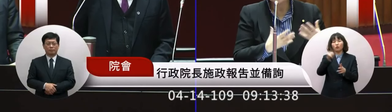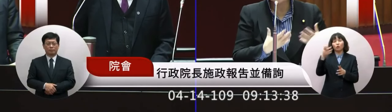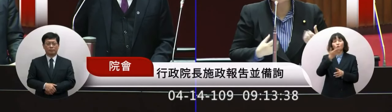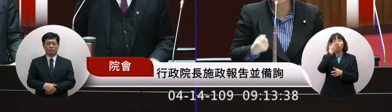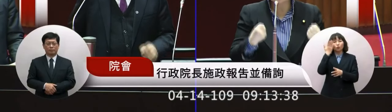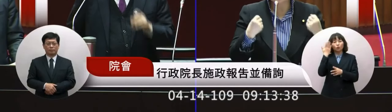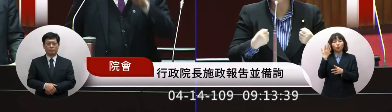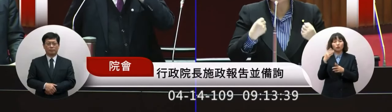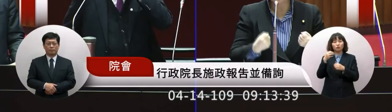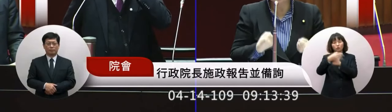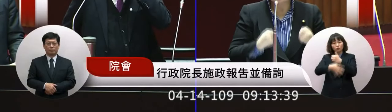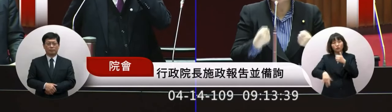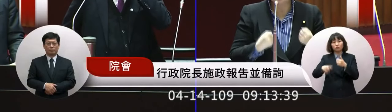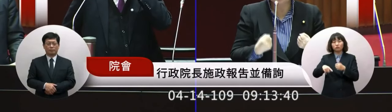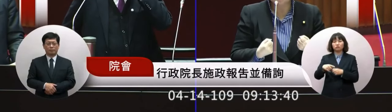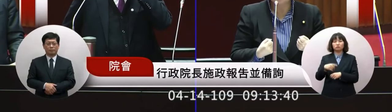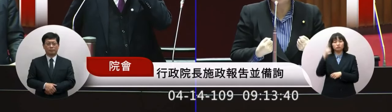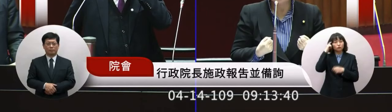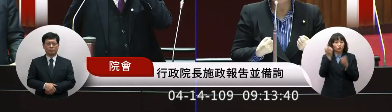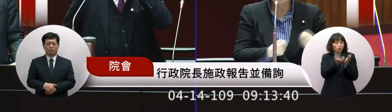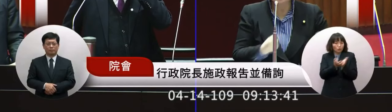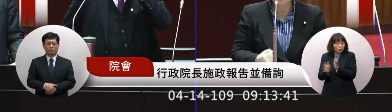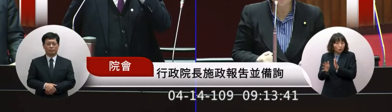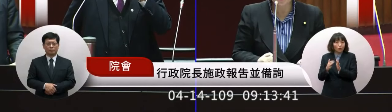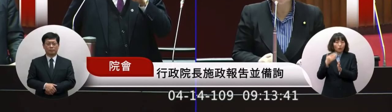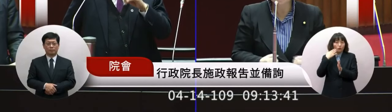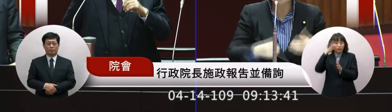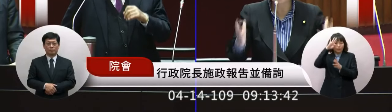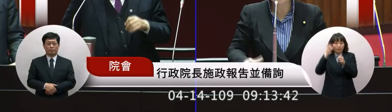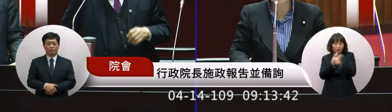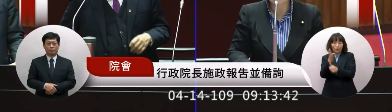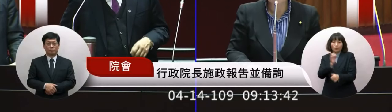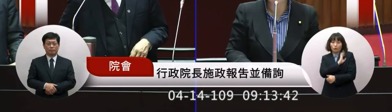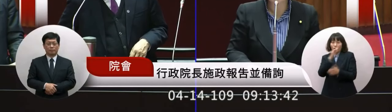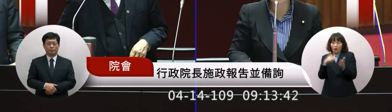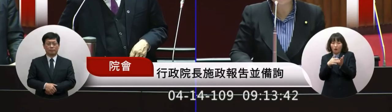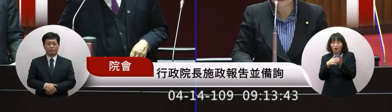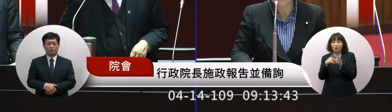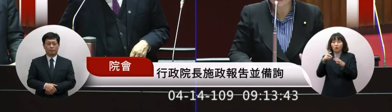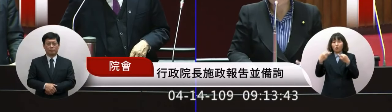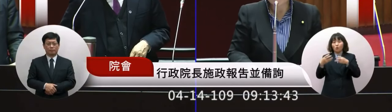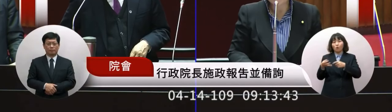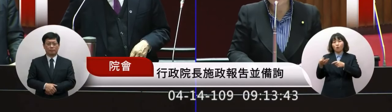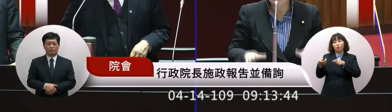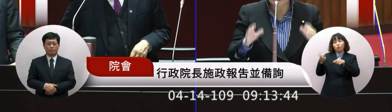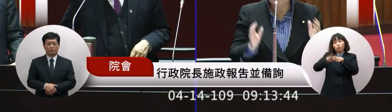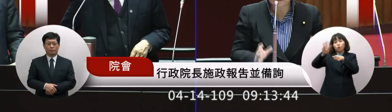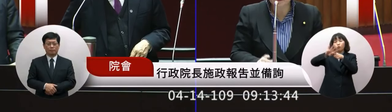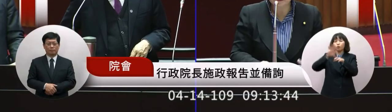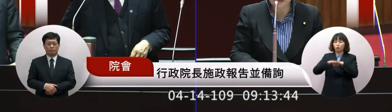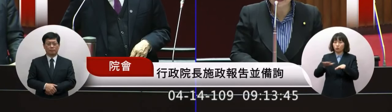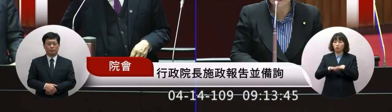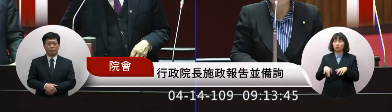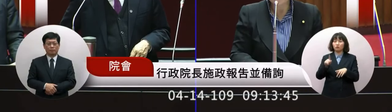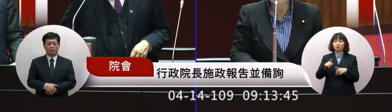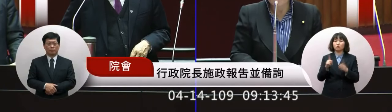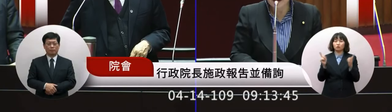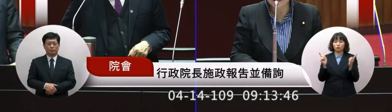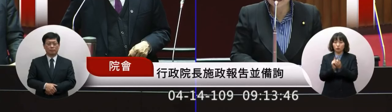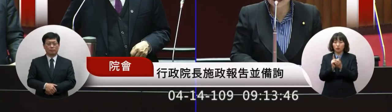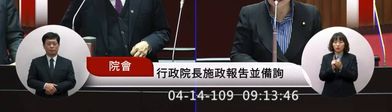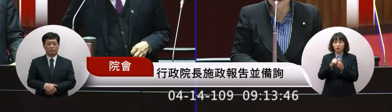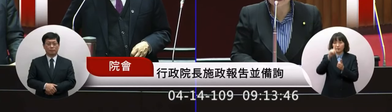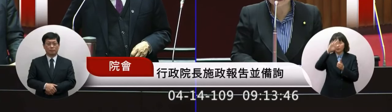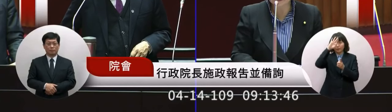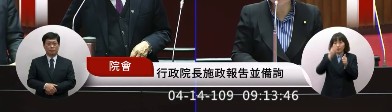业都在这个已经在准备疫情过后他们业绩 double 成长，所以可以补足他在